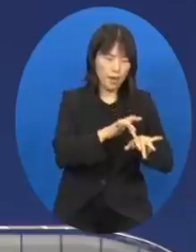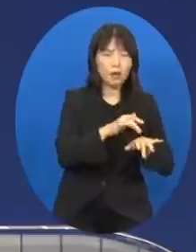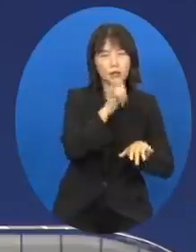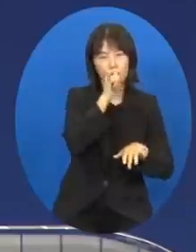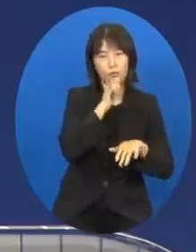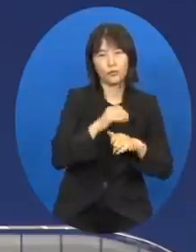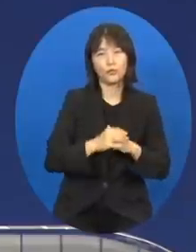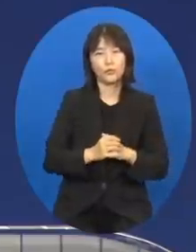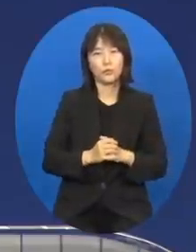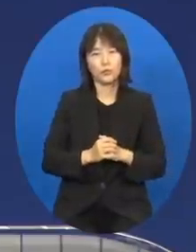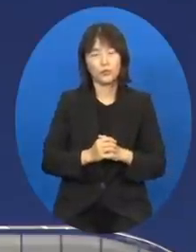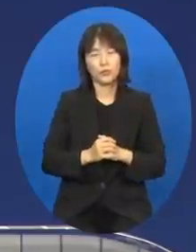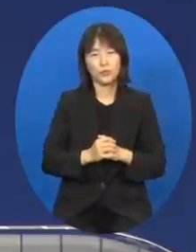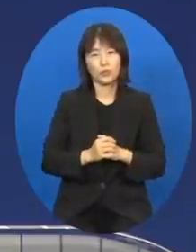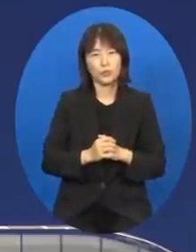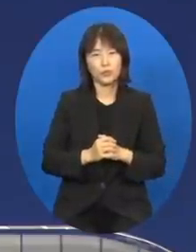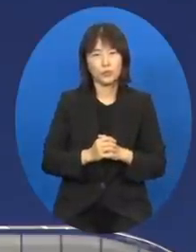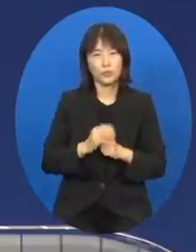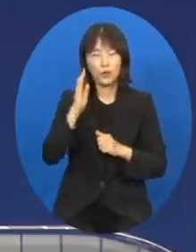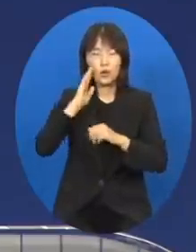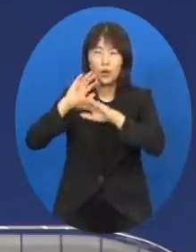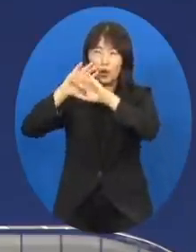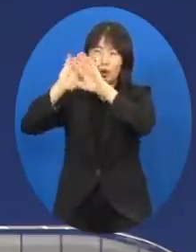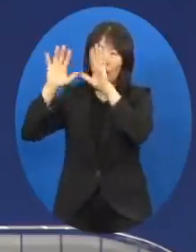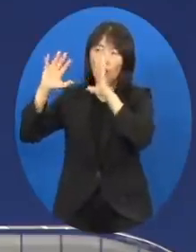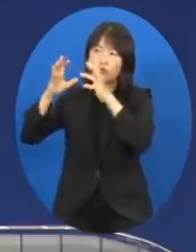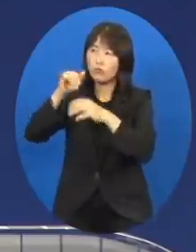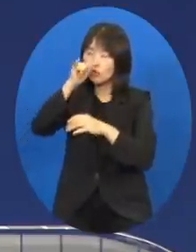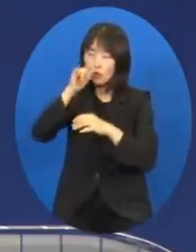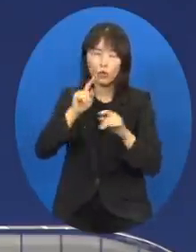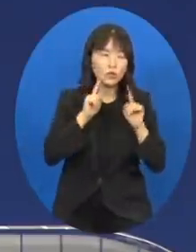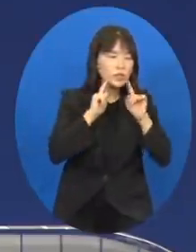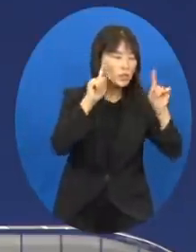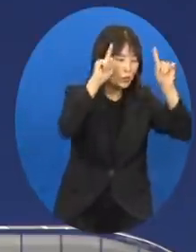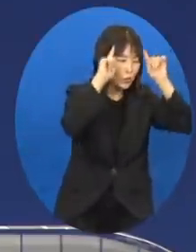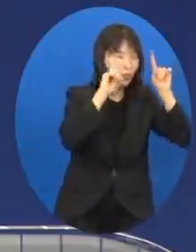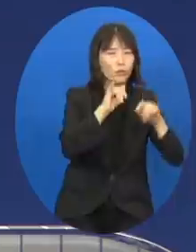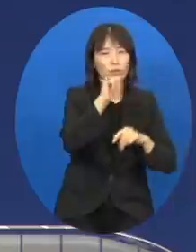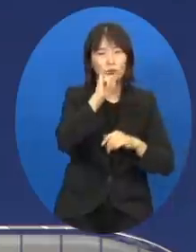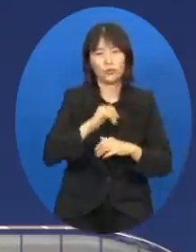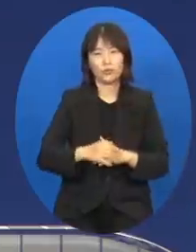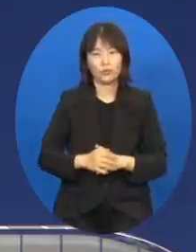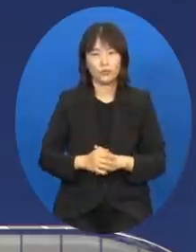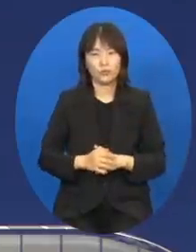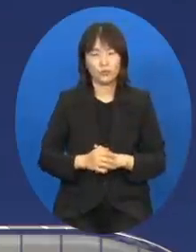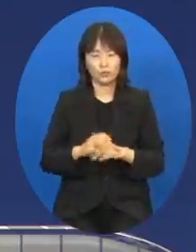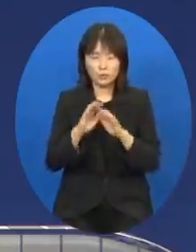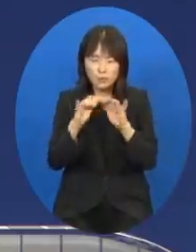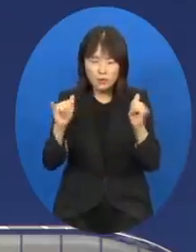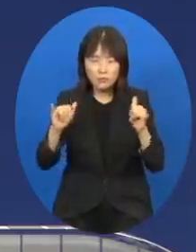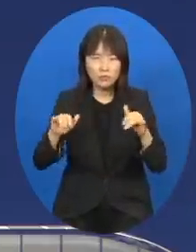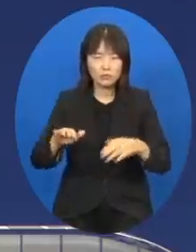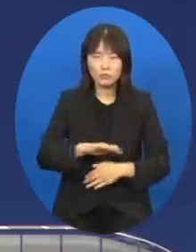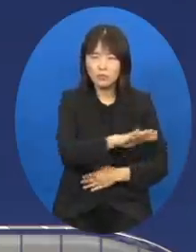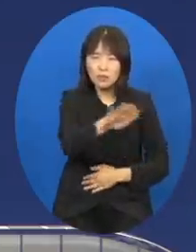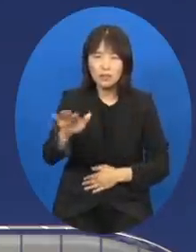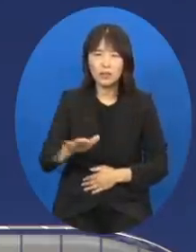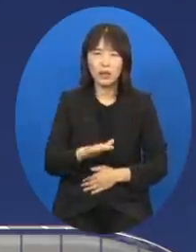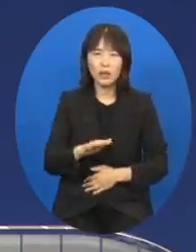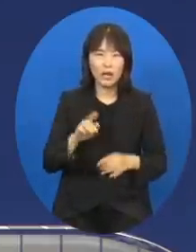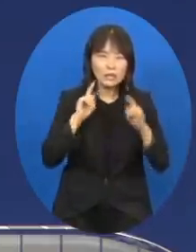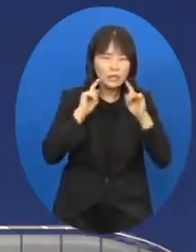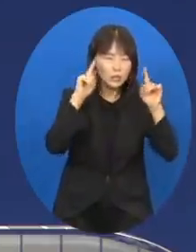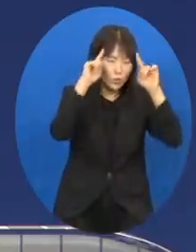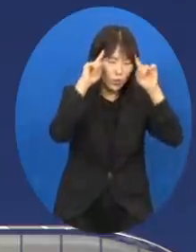겁니다. 천국이 있고 지옥이 있다는 거예요. 사람들은 다 지옥에